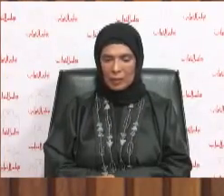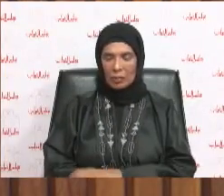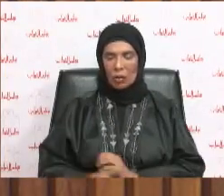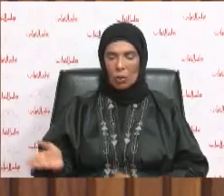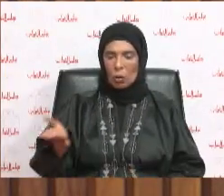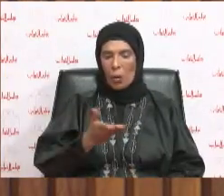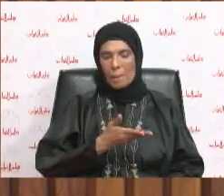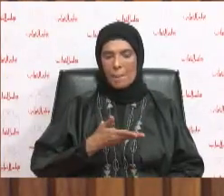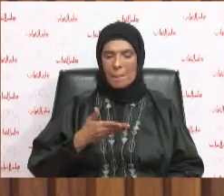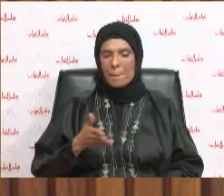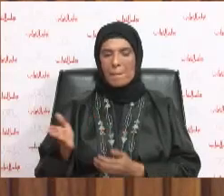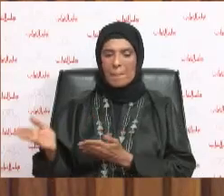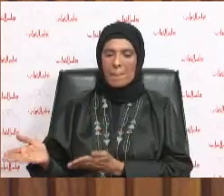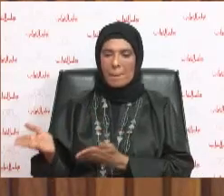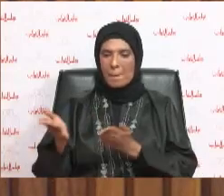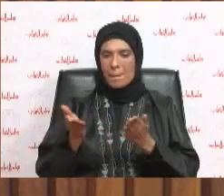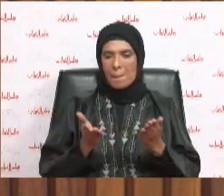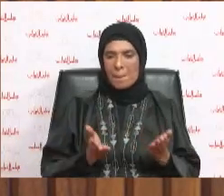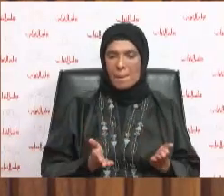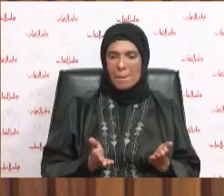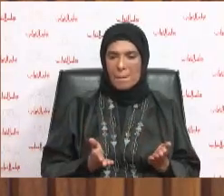جميعا أن أرحب